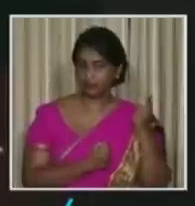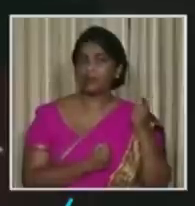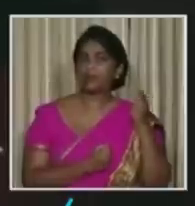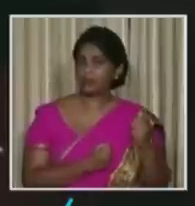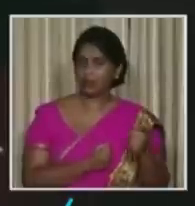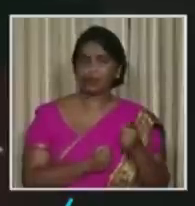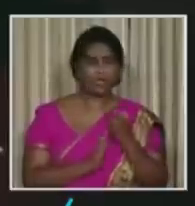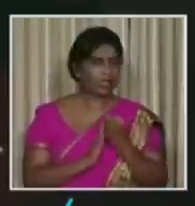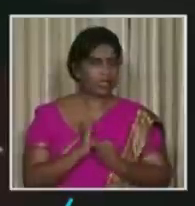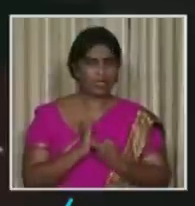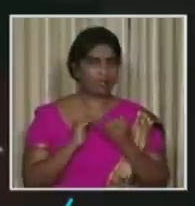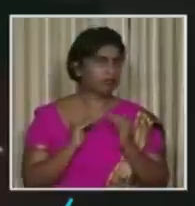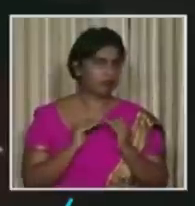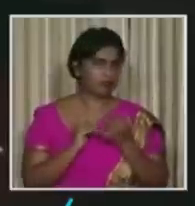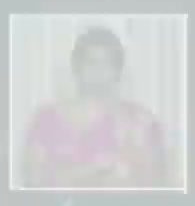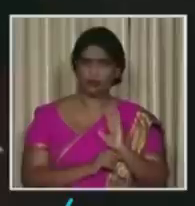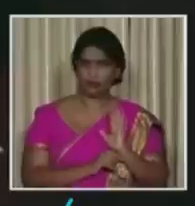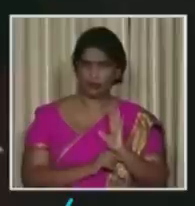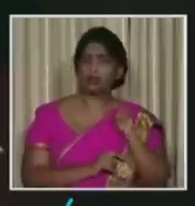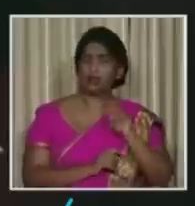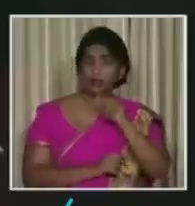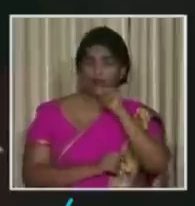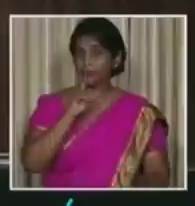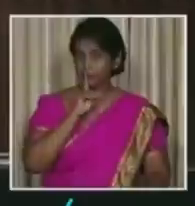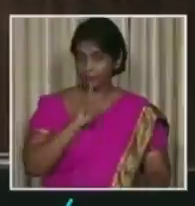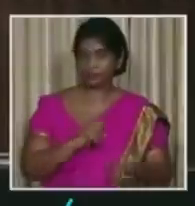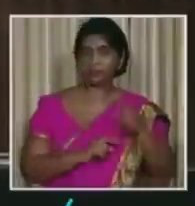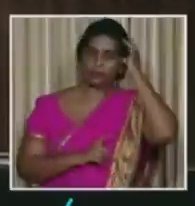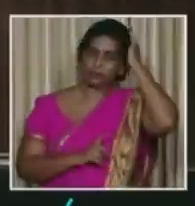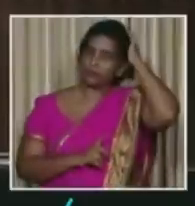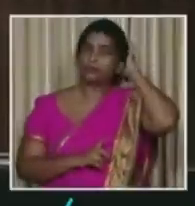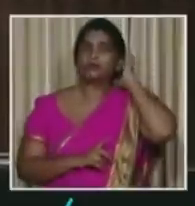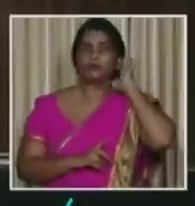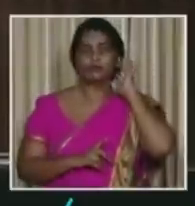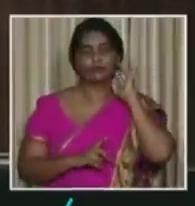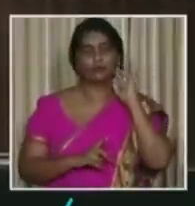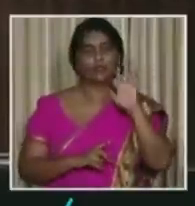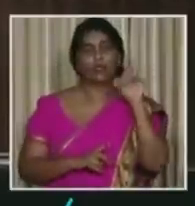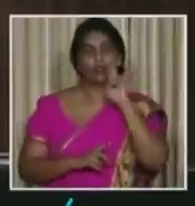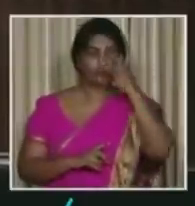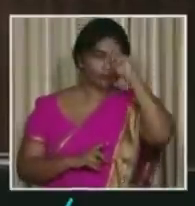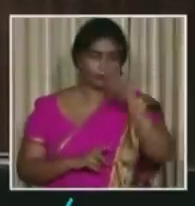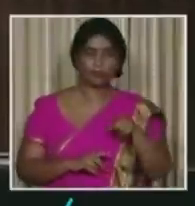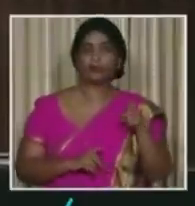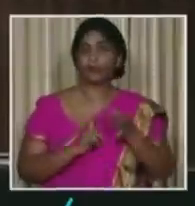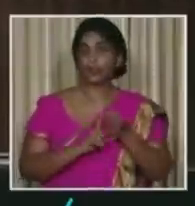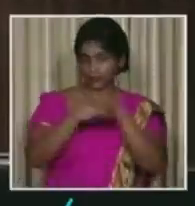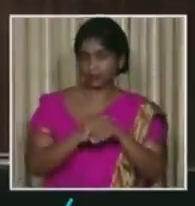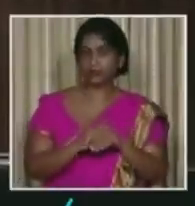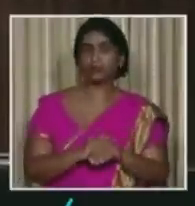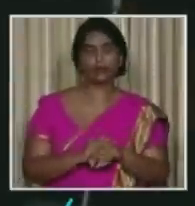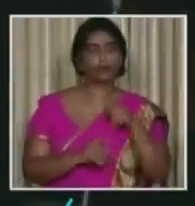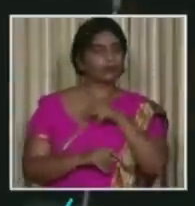මම හිතන්නේ නීත්‍යානුකූල නෙවෙයි ජනාධිපතිවරය අරන් තියෙන්නේ. අනීතික අරන් තියෙන්නේ. අනීතික විදිහටයි රනිල් වික්‍රමසිංහ මැතිතුමා ජනාධිපති වුණේ